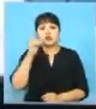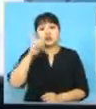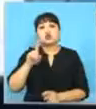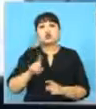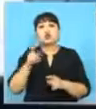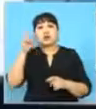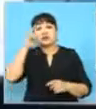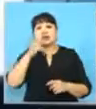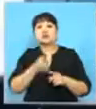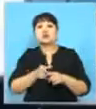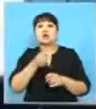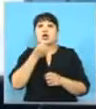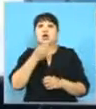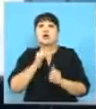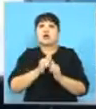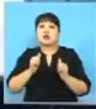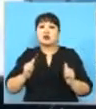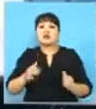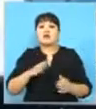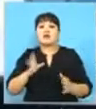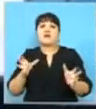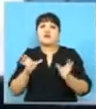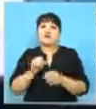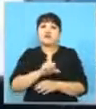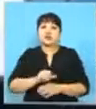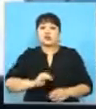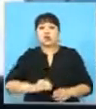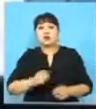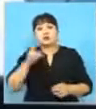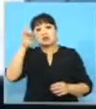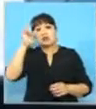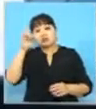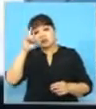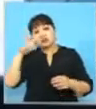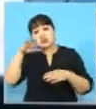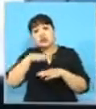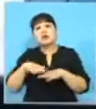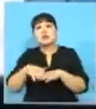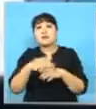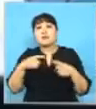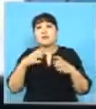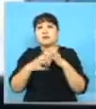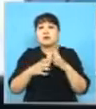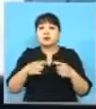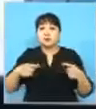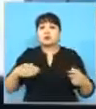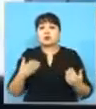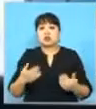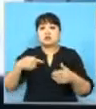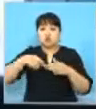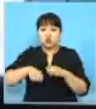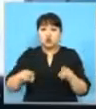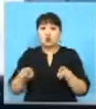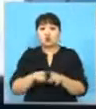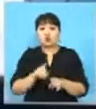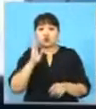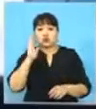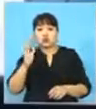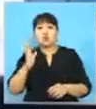очень хорошо развивается внешняя кооперация со всеми странами мира, но теперь и внутренняя. Это в первую